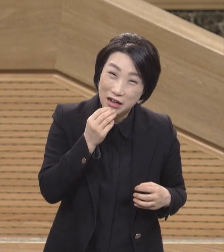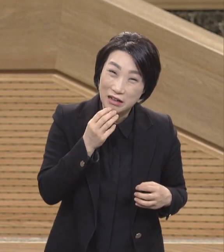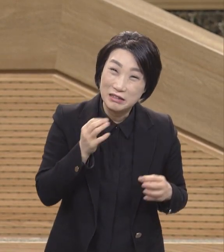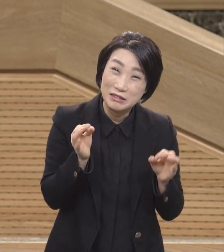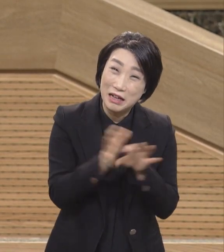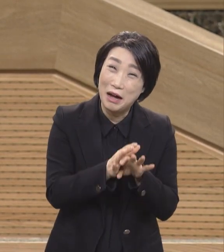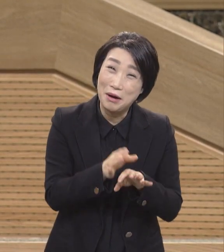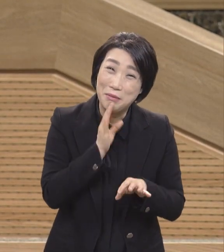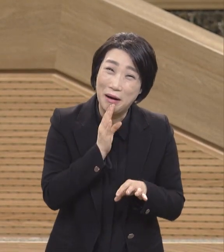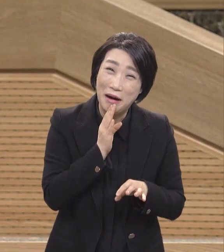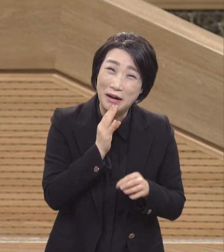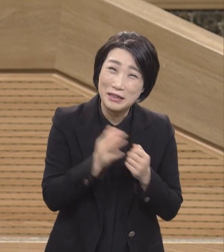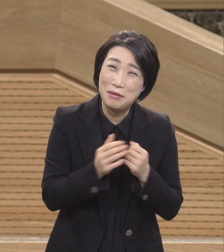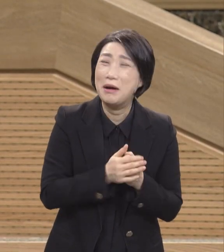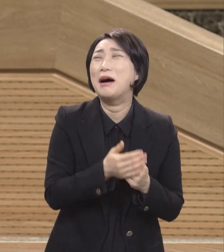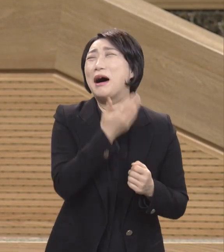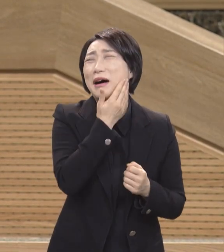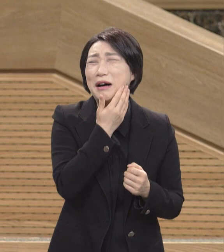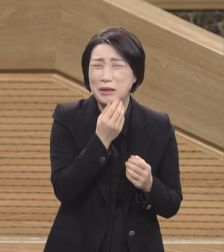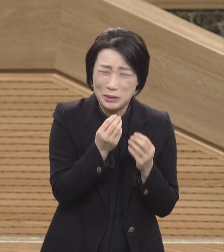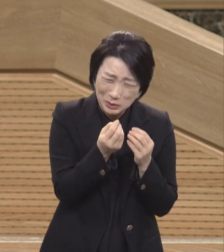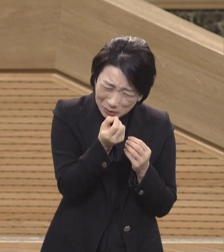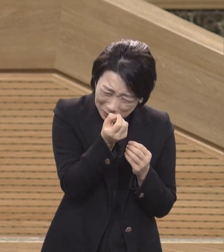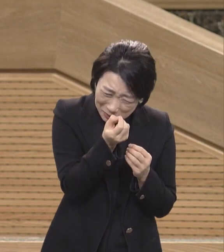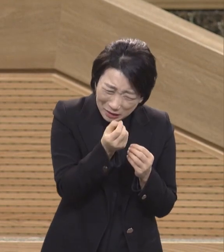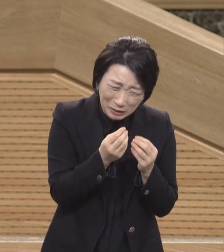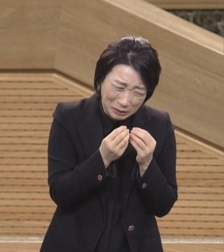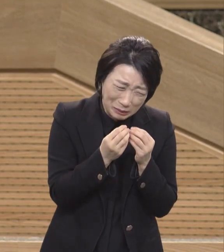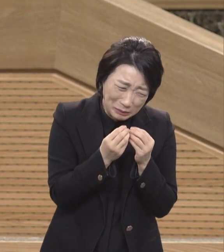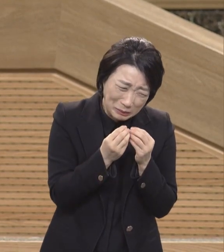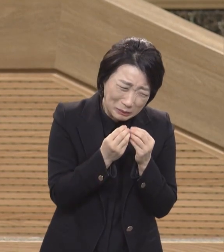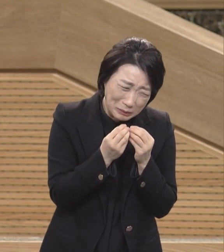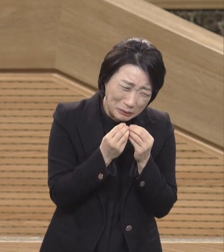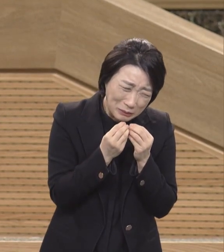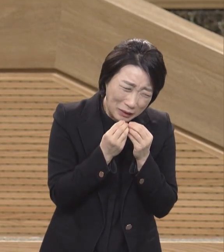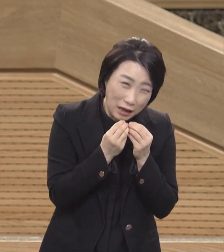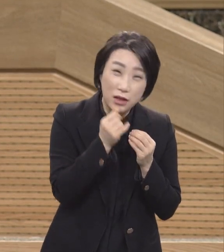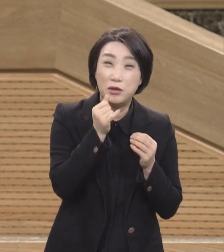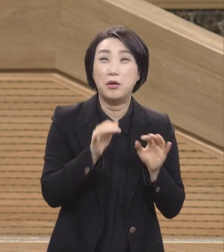그래도 조금씩 조금씩 먹어야 되니까 먹으면 그냥 없어져 버리잖아 놈.